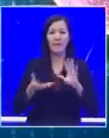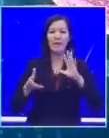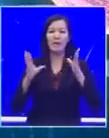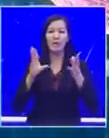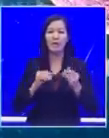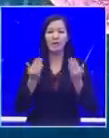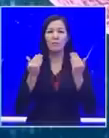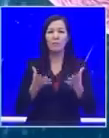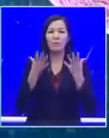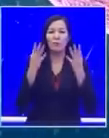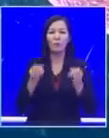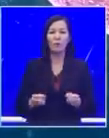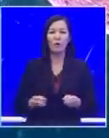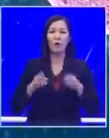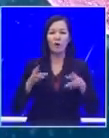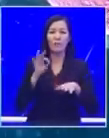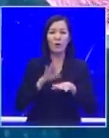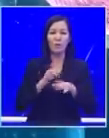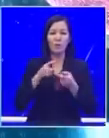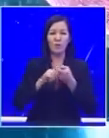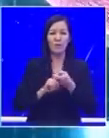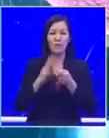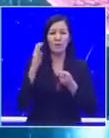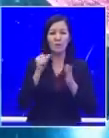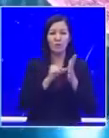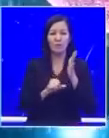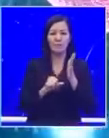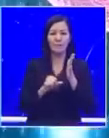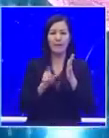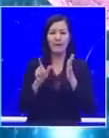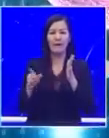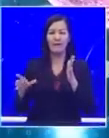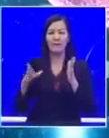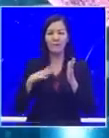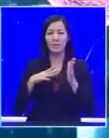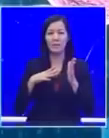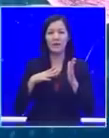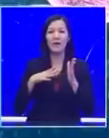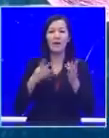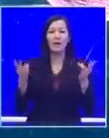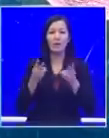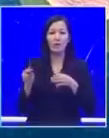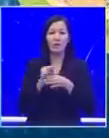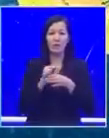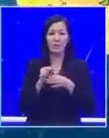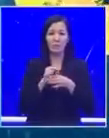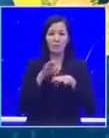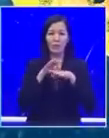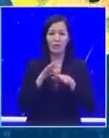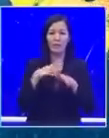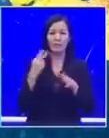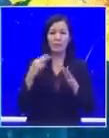Жалпы бүгінгі күнге қауіпті індетке шалдыққандар саны 460-қа жетті. Олар қажетті ем-домдарын алып